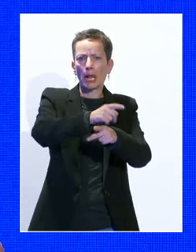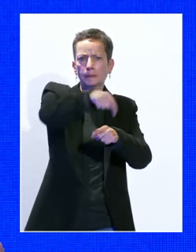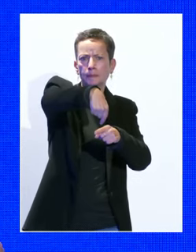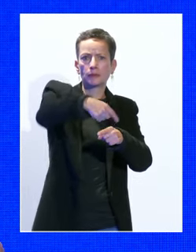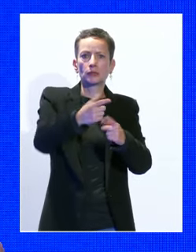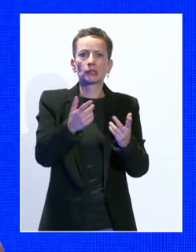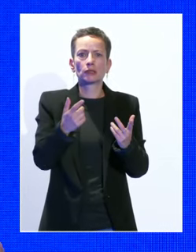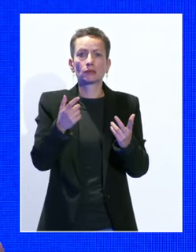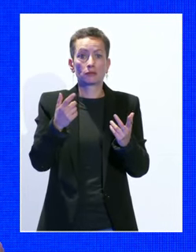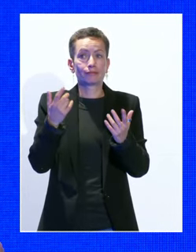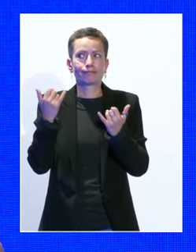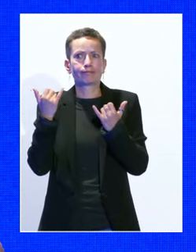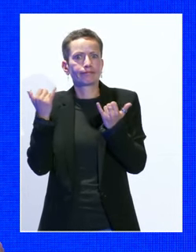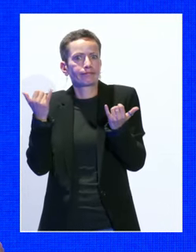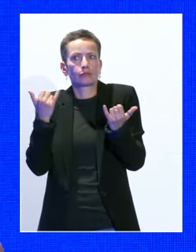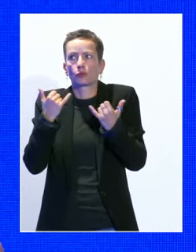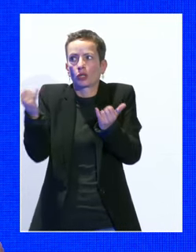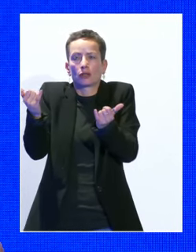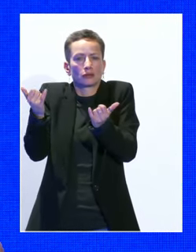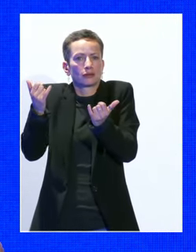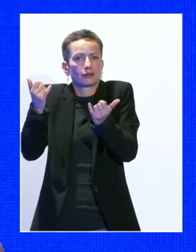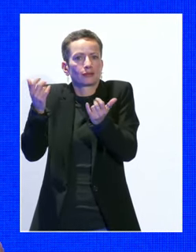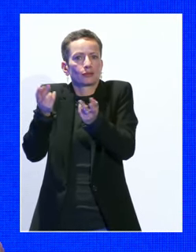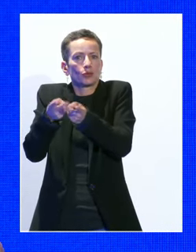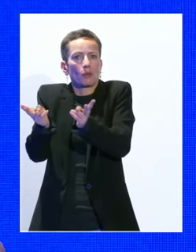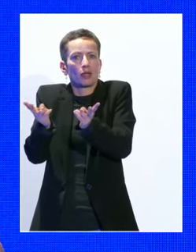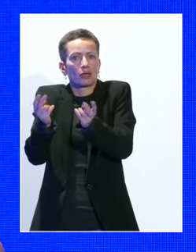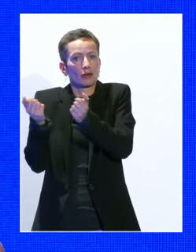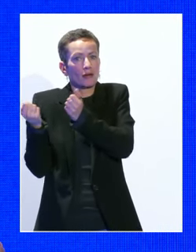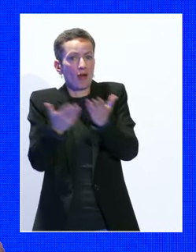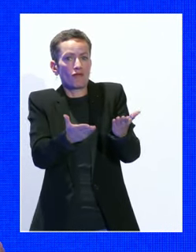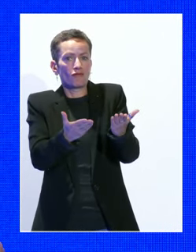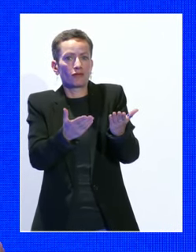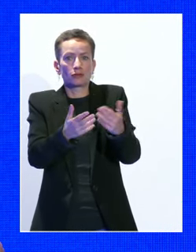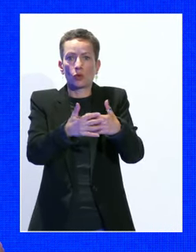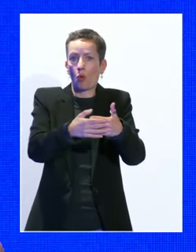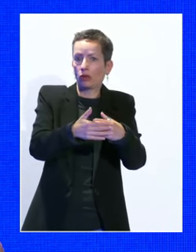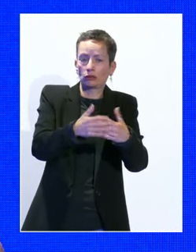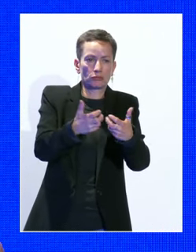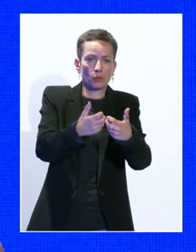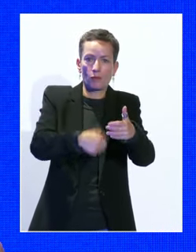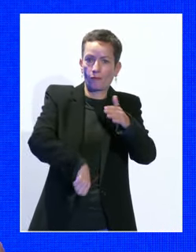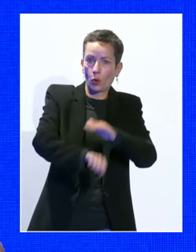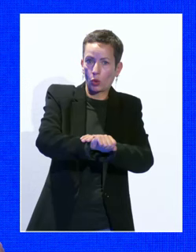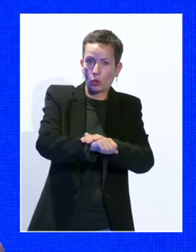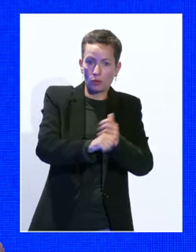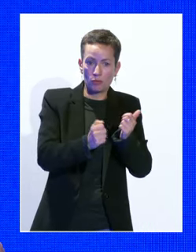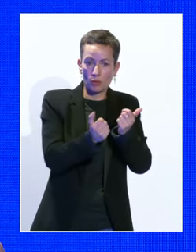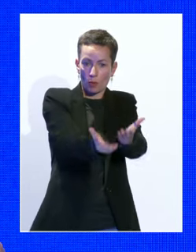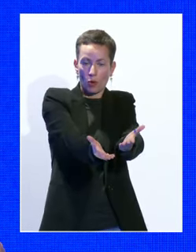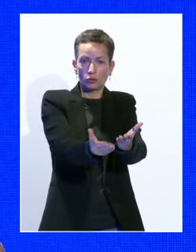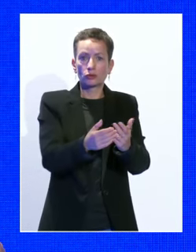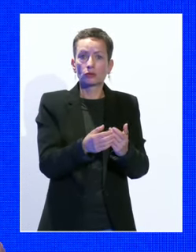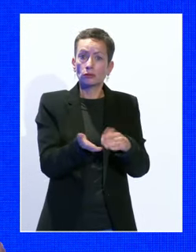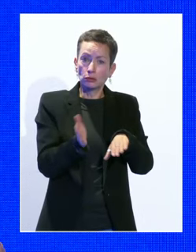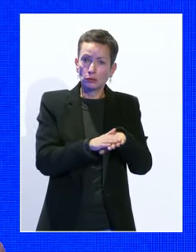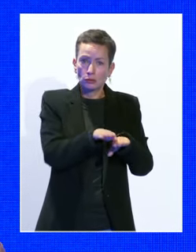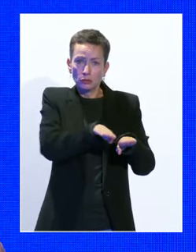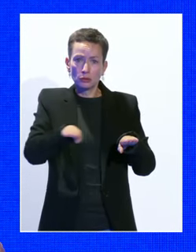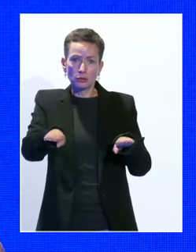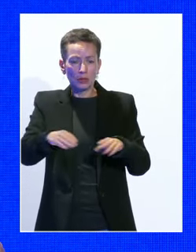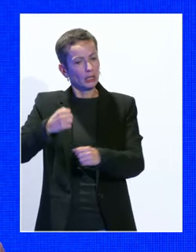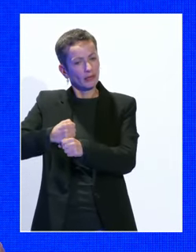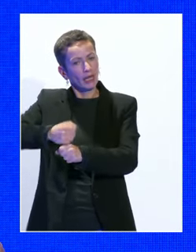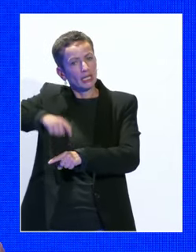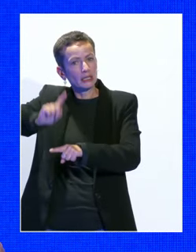la puissance publique doit leur offrir des passe-temps, du football par exemple, et à qui on interdit de